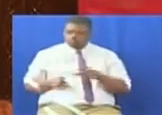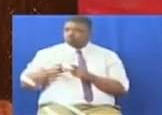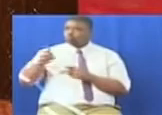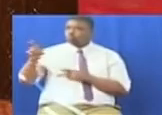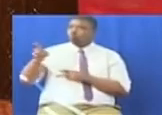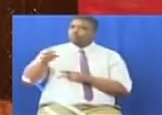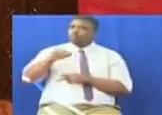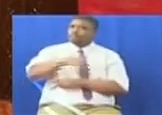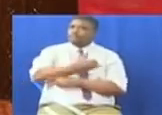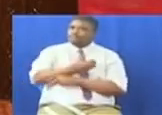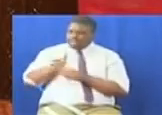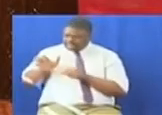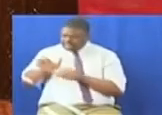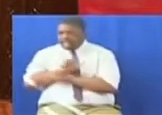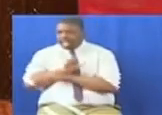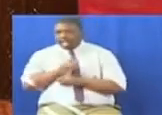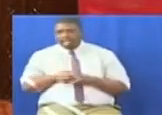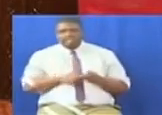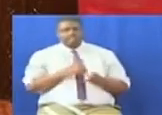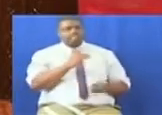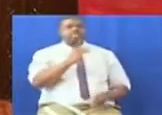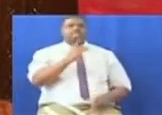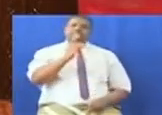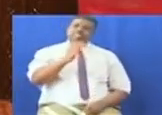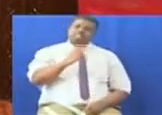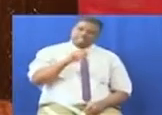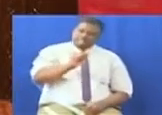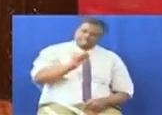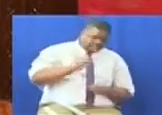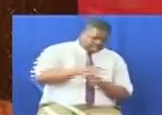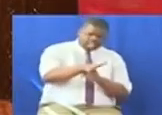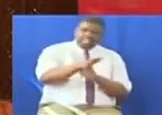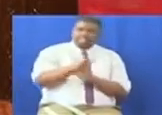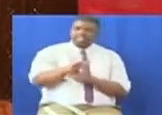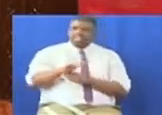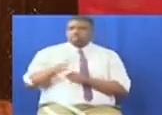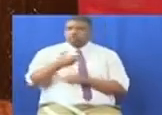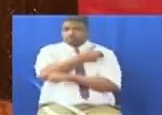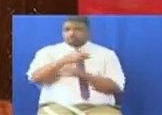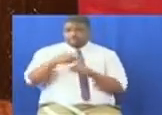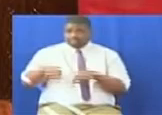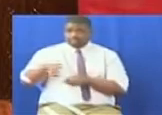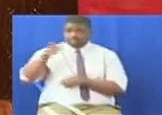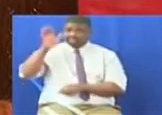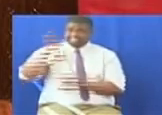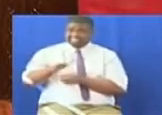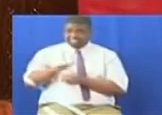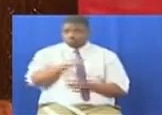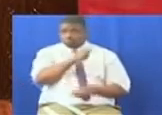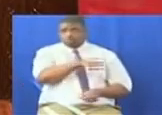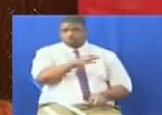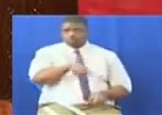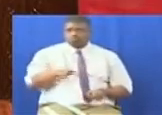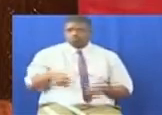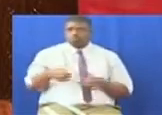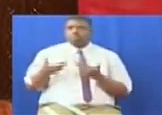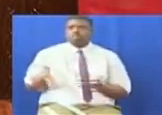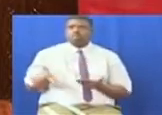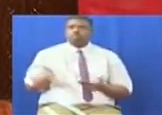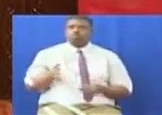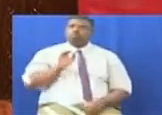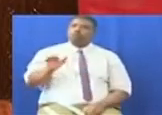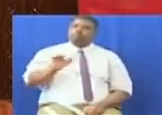Benjamin Mkapa pamejaa. CDCA pamejaa. Vituo vya afya vyote vimejaa. Hospitali hapa watu wamejaa. Sasa leo uambie hii